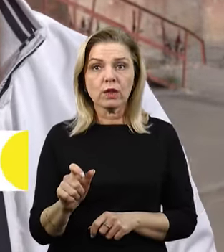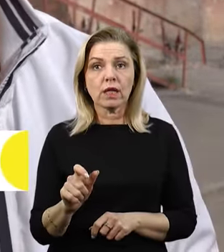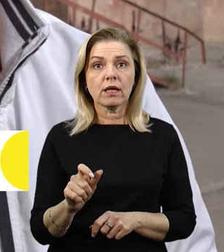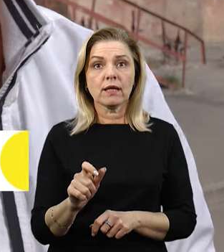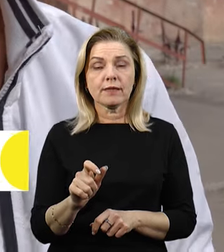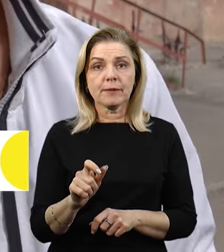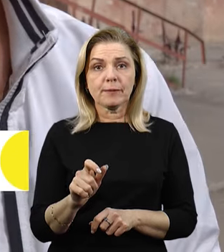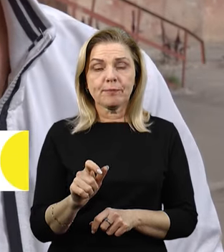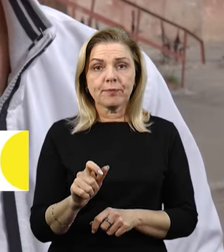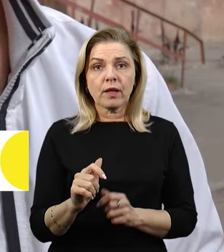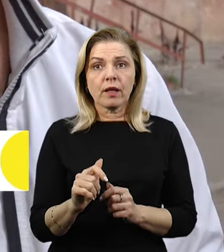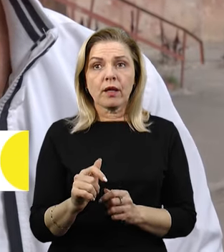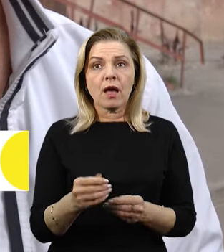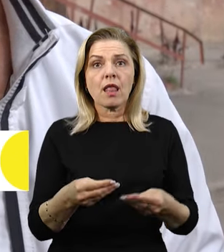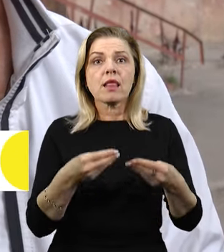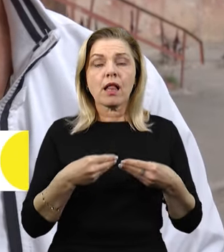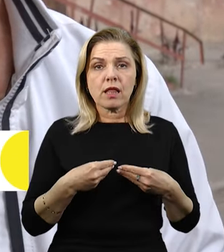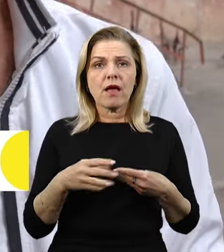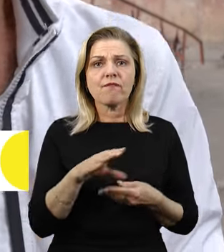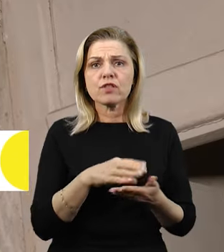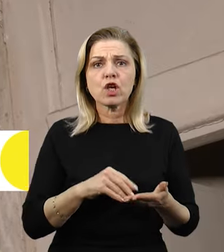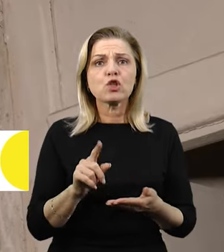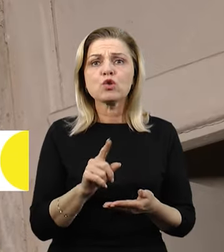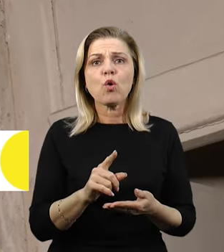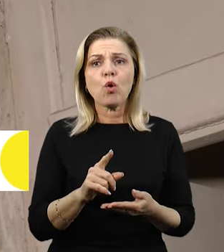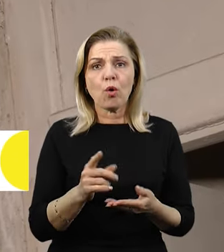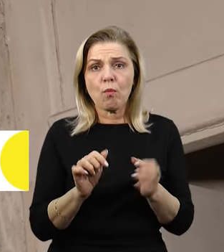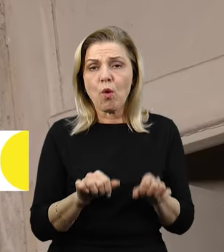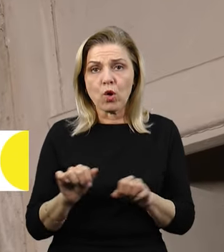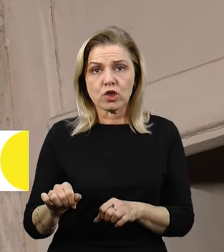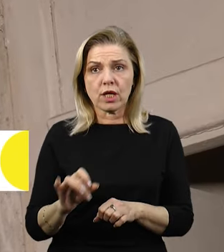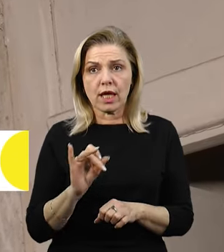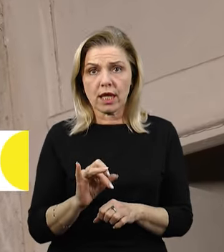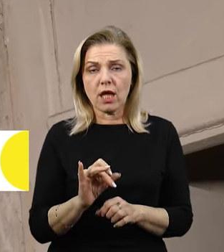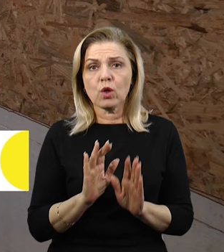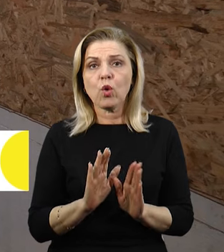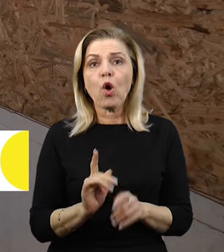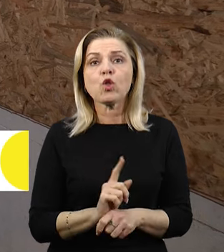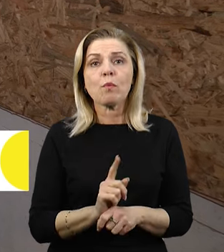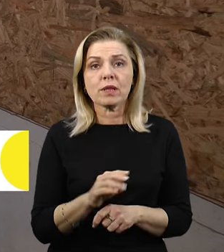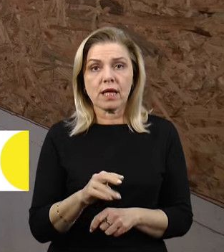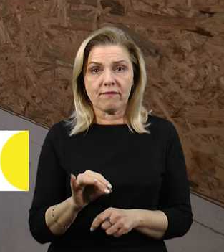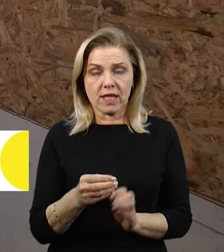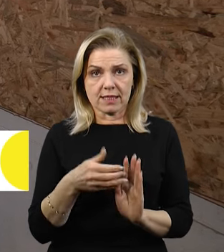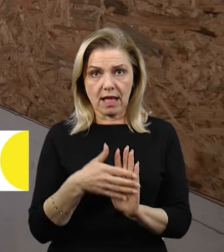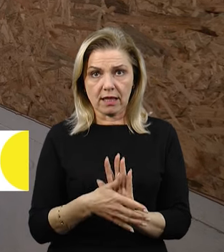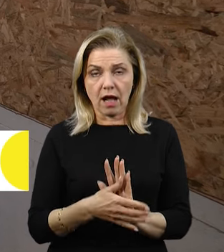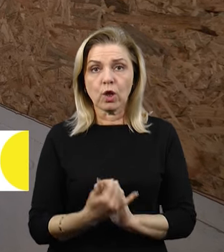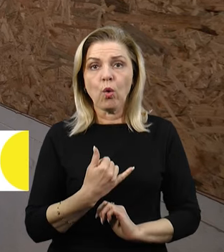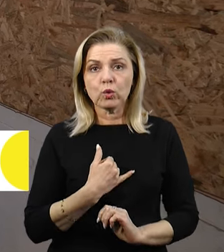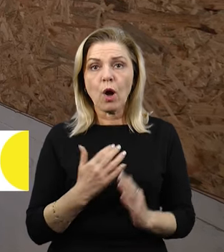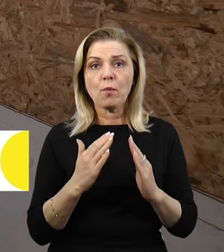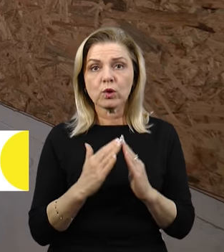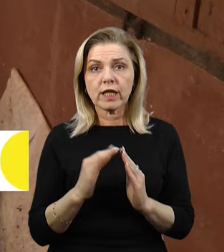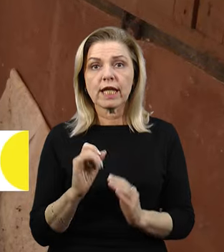можна, там накладні свої розходи зняли, тільки нормативні затрати. У нас в будинку із